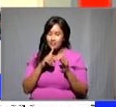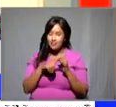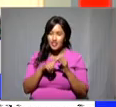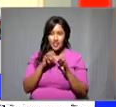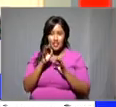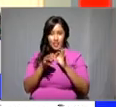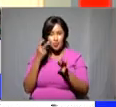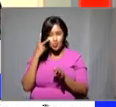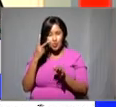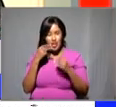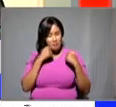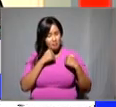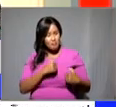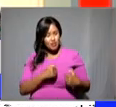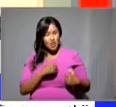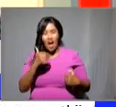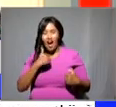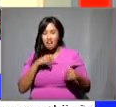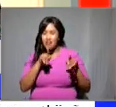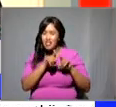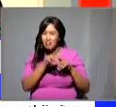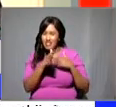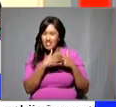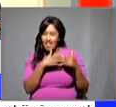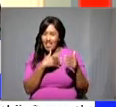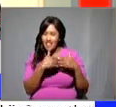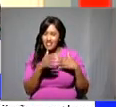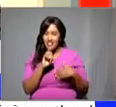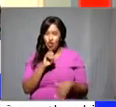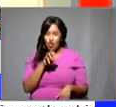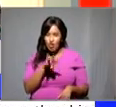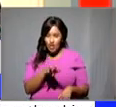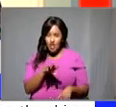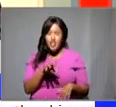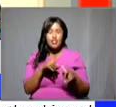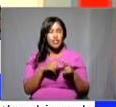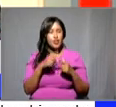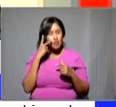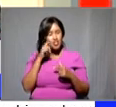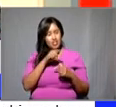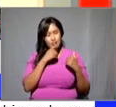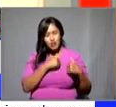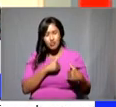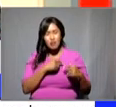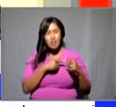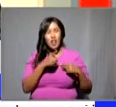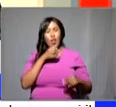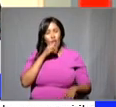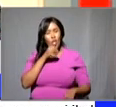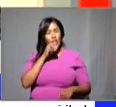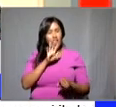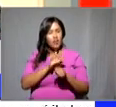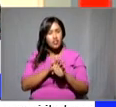mundu wina tudalili twa corona na ni urona mundu uyu ni ajirie gukorora muno